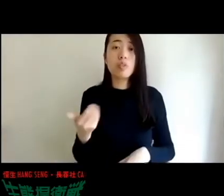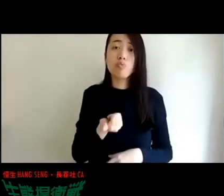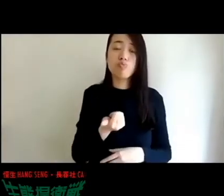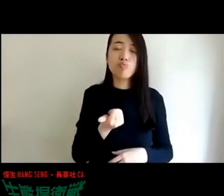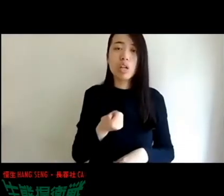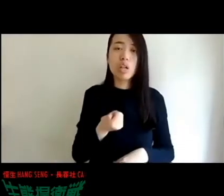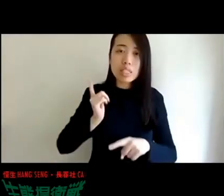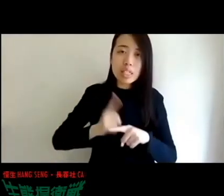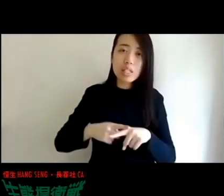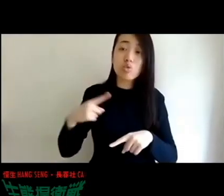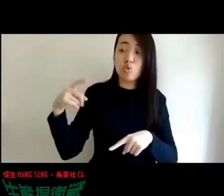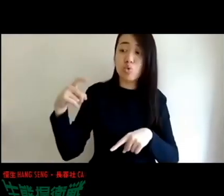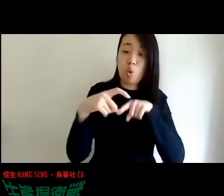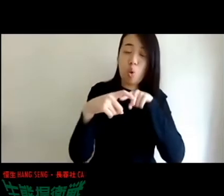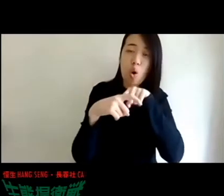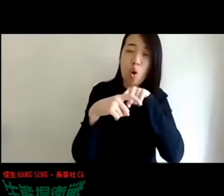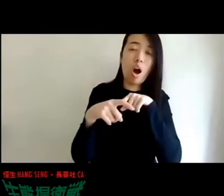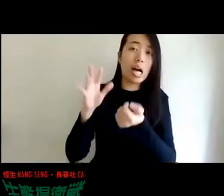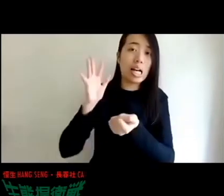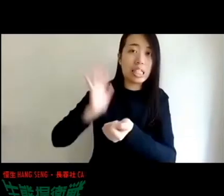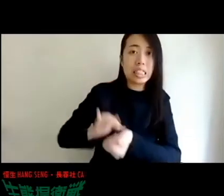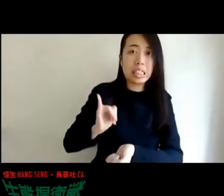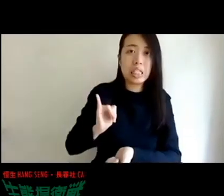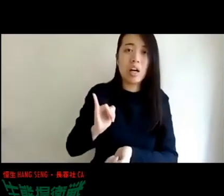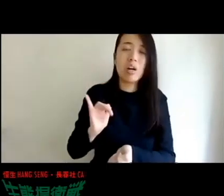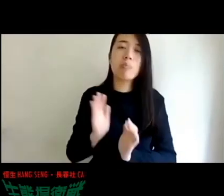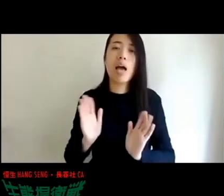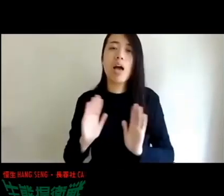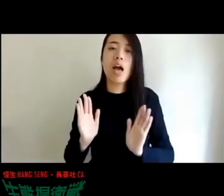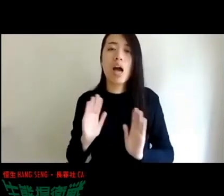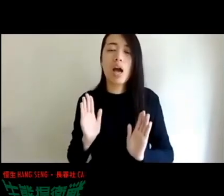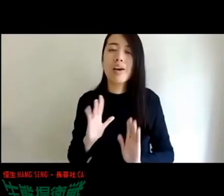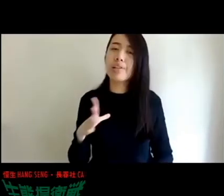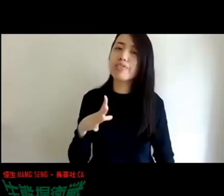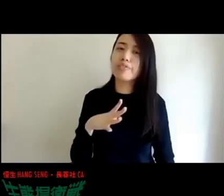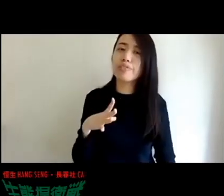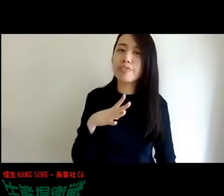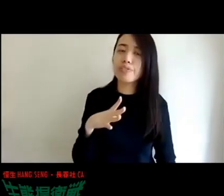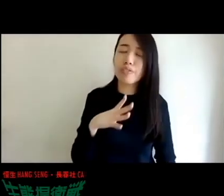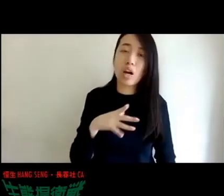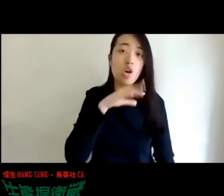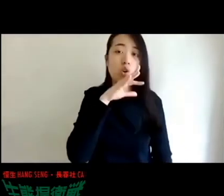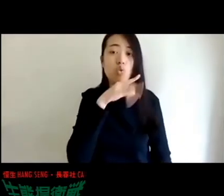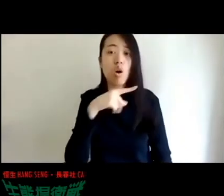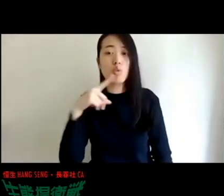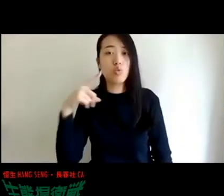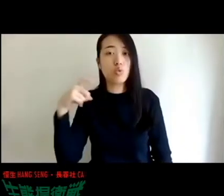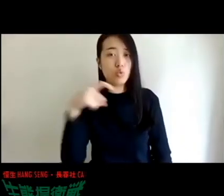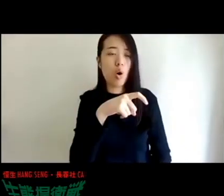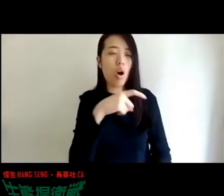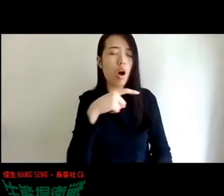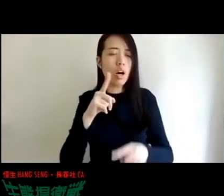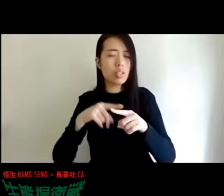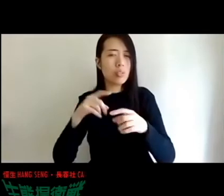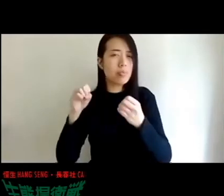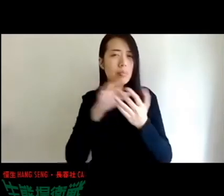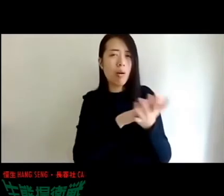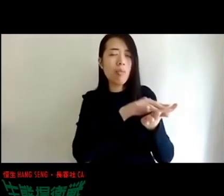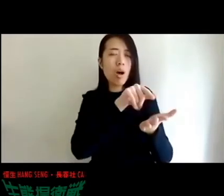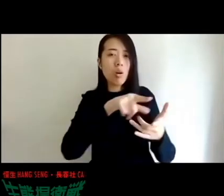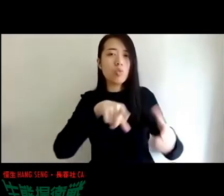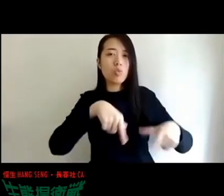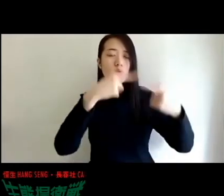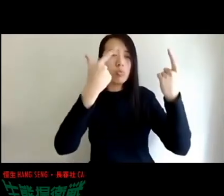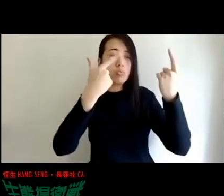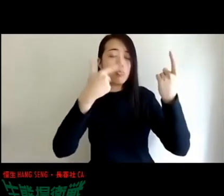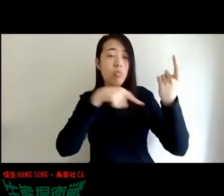的。不過呢，就如果那些昆蟲呢會太影響到個樹木的健康，那我們就要特別注